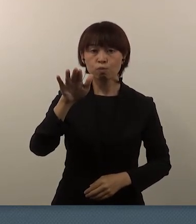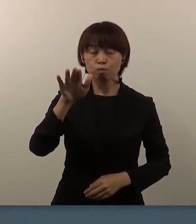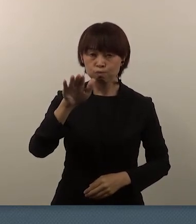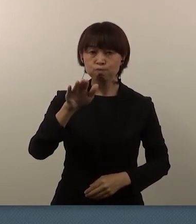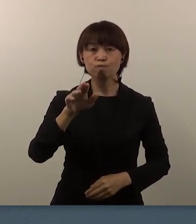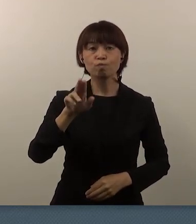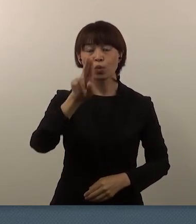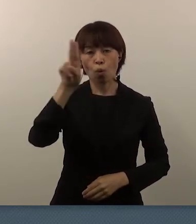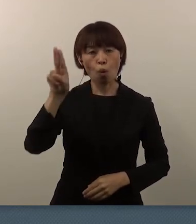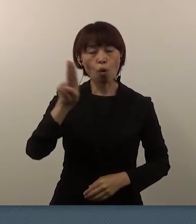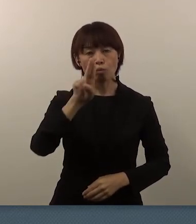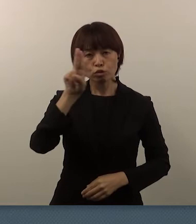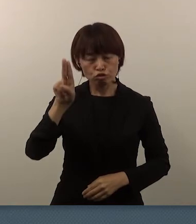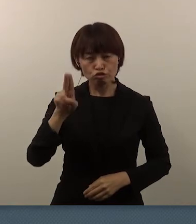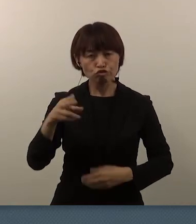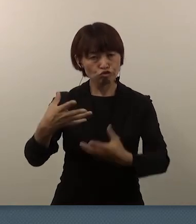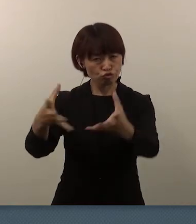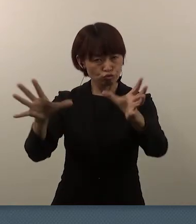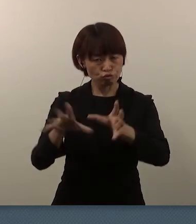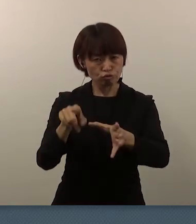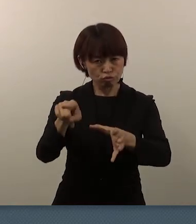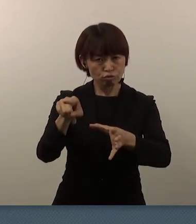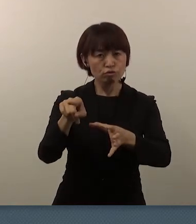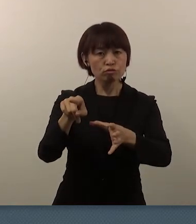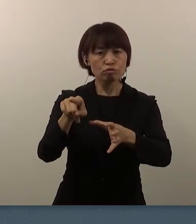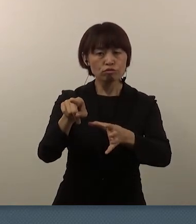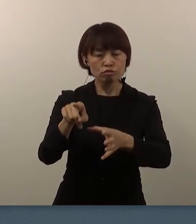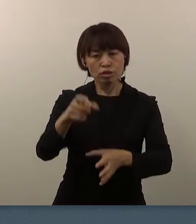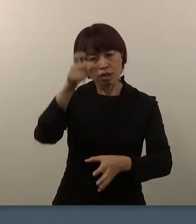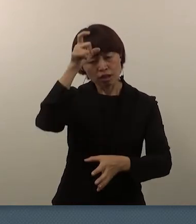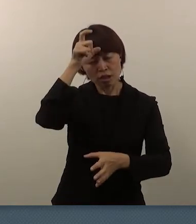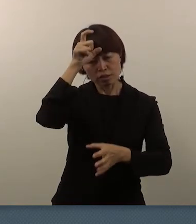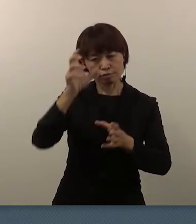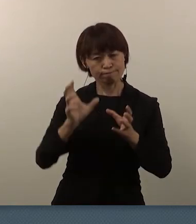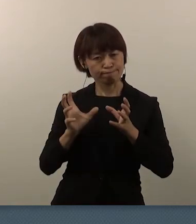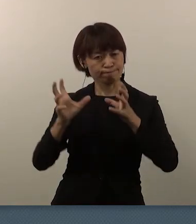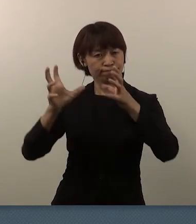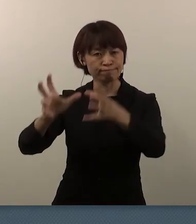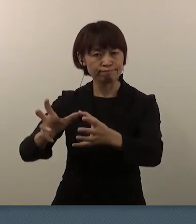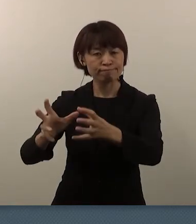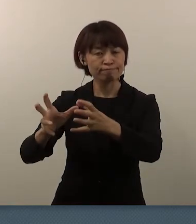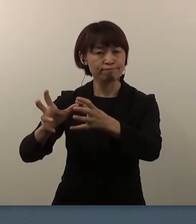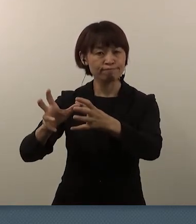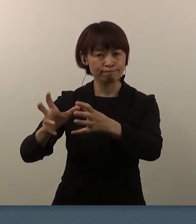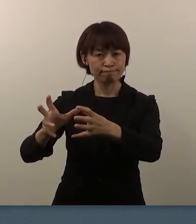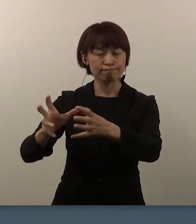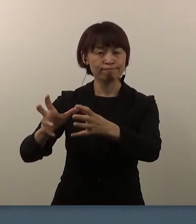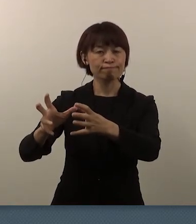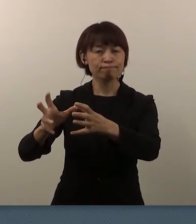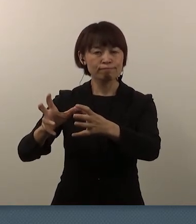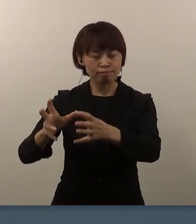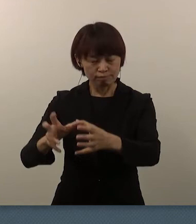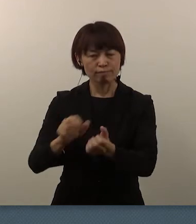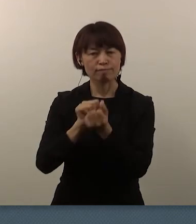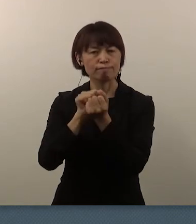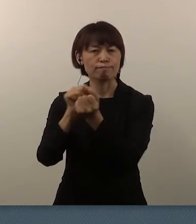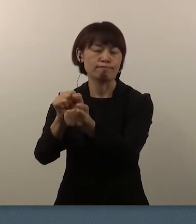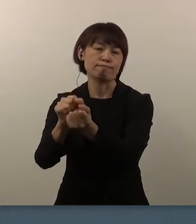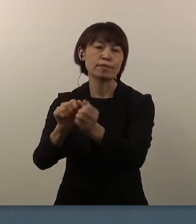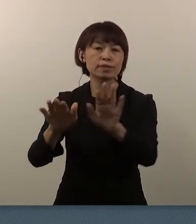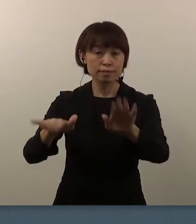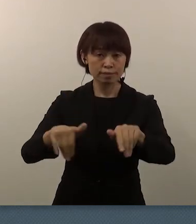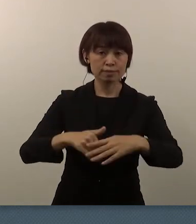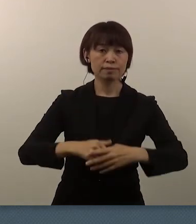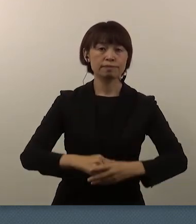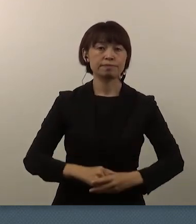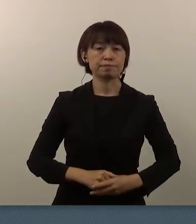まあ、そこのオウム真理教に対する捜査の手が入ってですね、それが、まあ、逮捕されたというふうなことがあったので